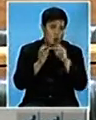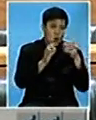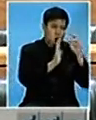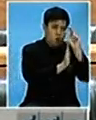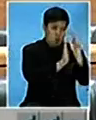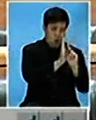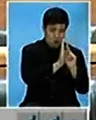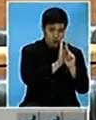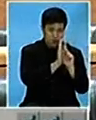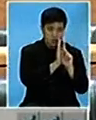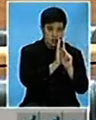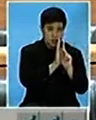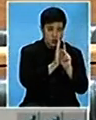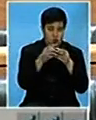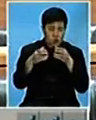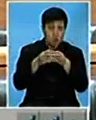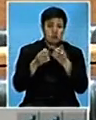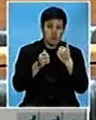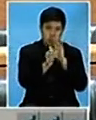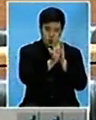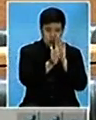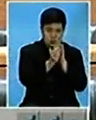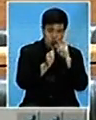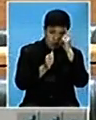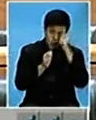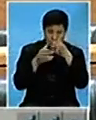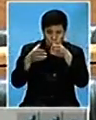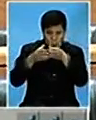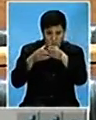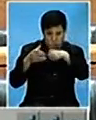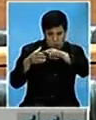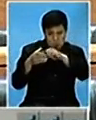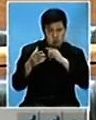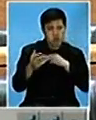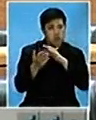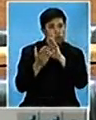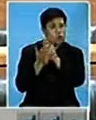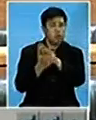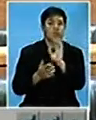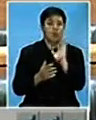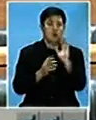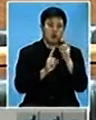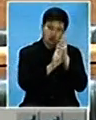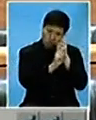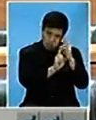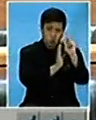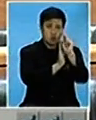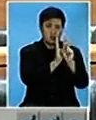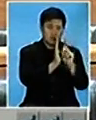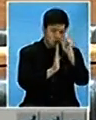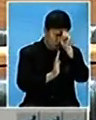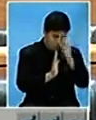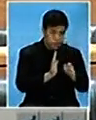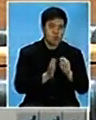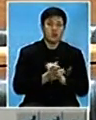ท่านต้องย้ำกับพี่น้องประชาชนนะครับอย่าเลือกข้างกฎหมู่นะครับต้องเลือกข้างกฎหมายครับถ้